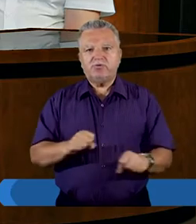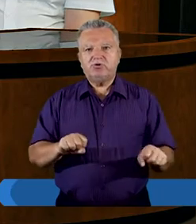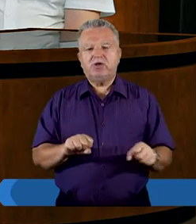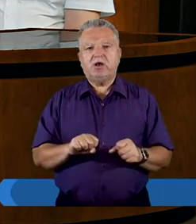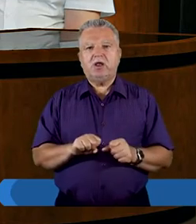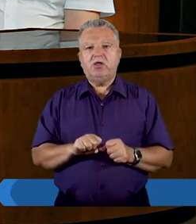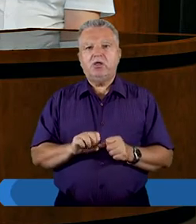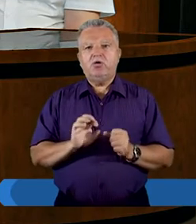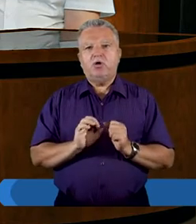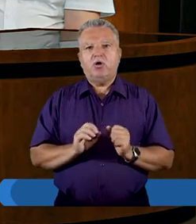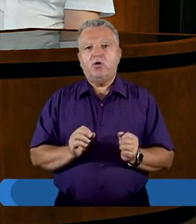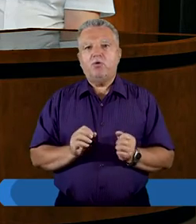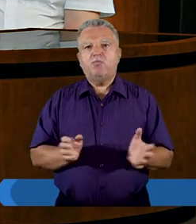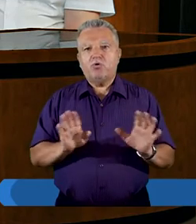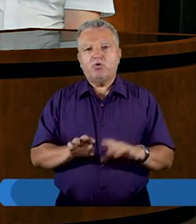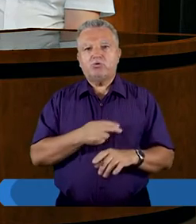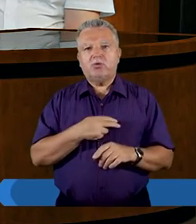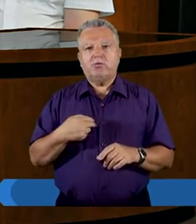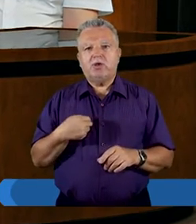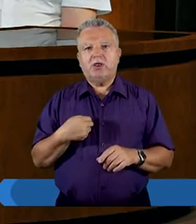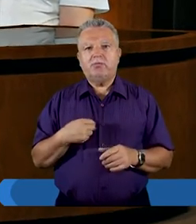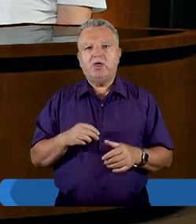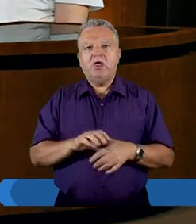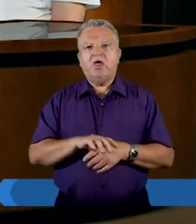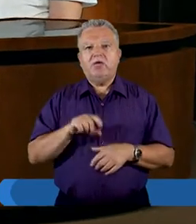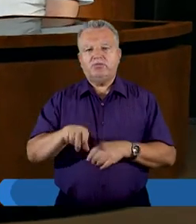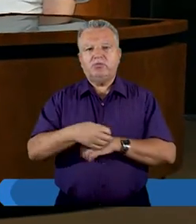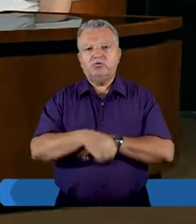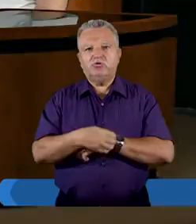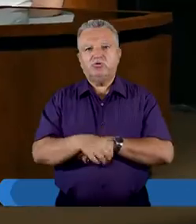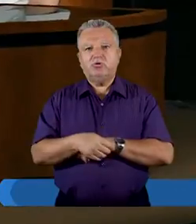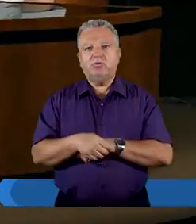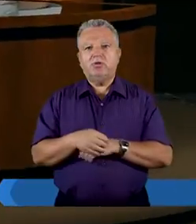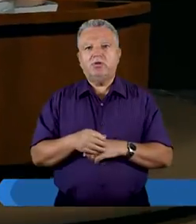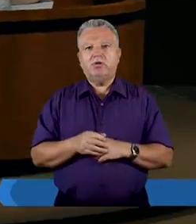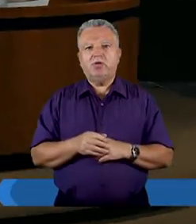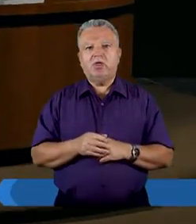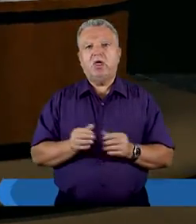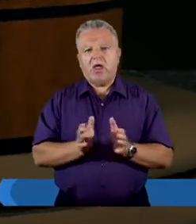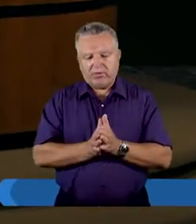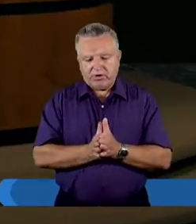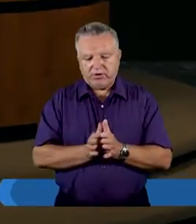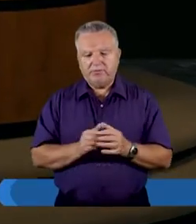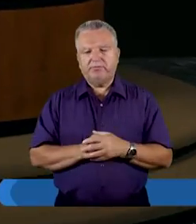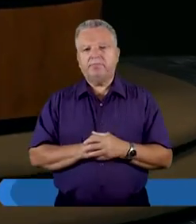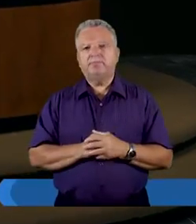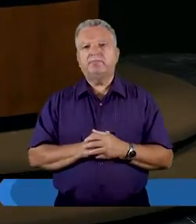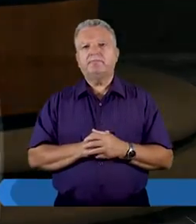obecność i błogosławieństwo na to całe studium, całego kwartału i tej naszego tutaj studium także. Amen.